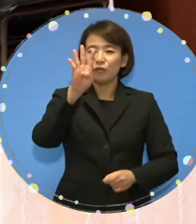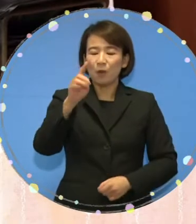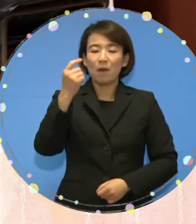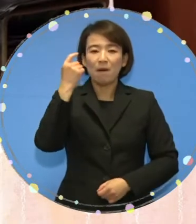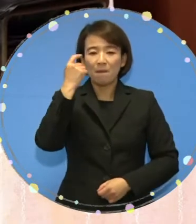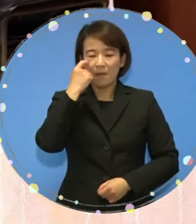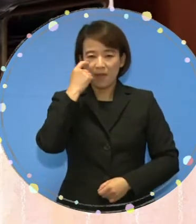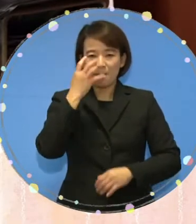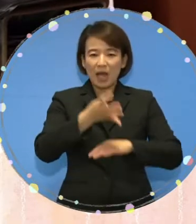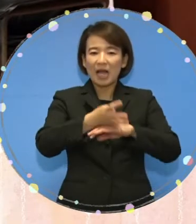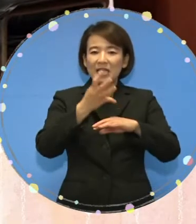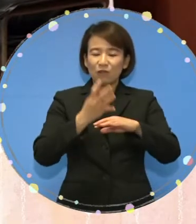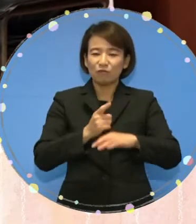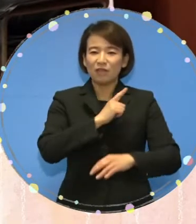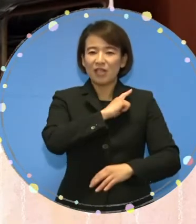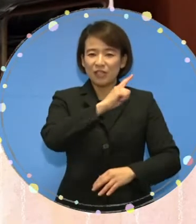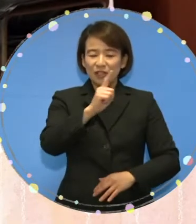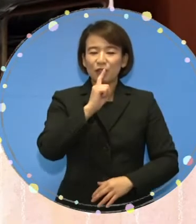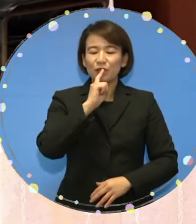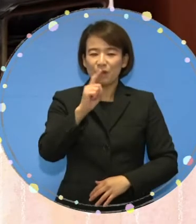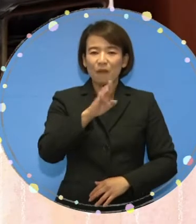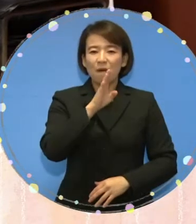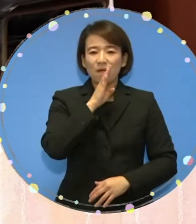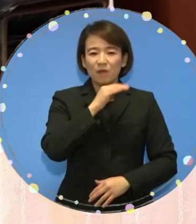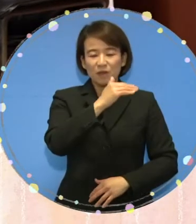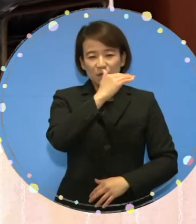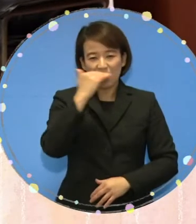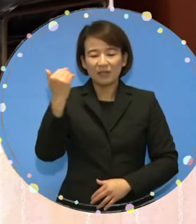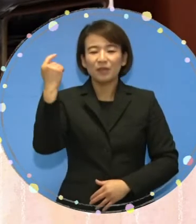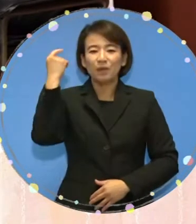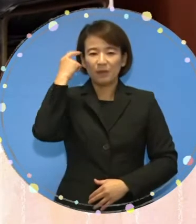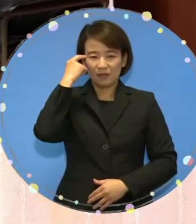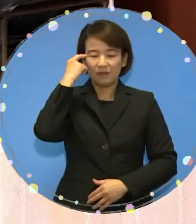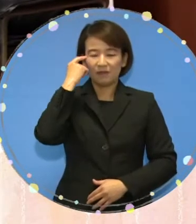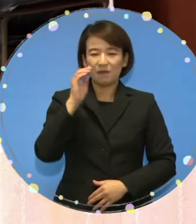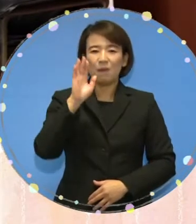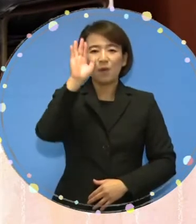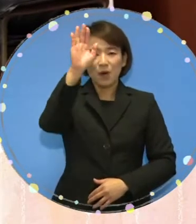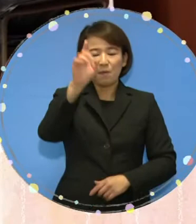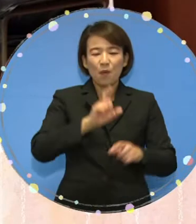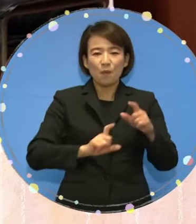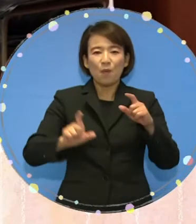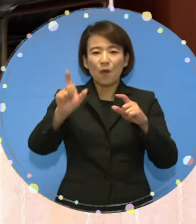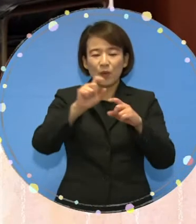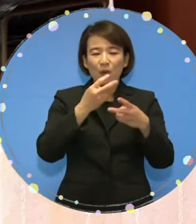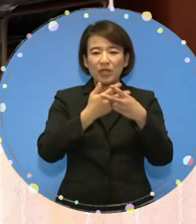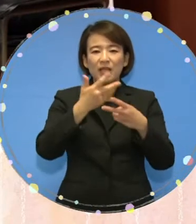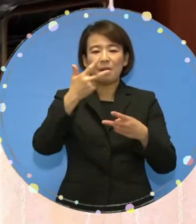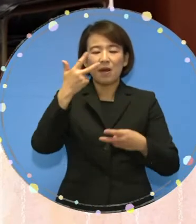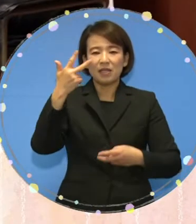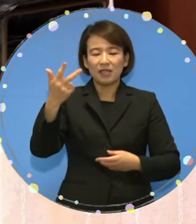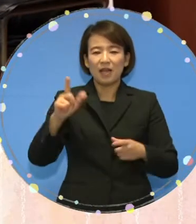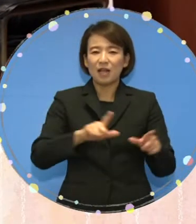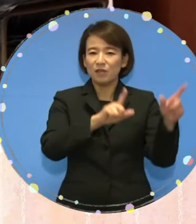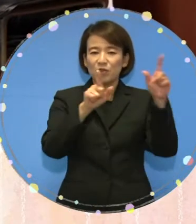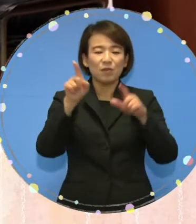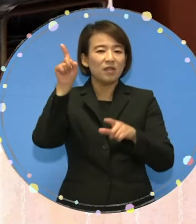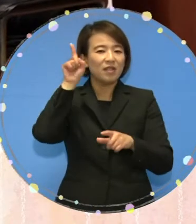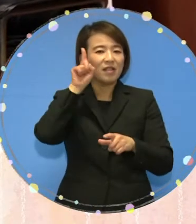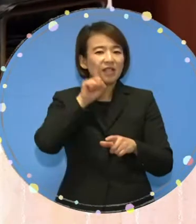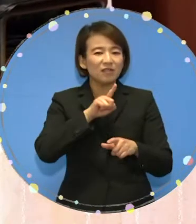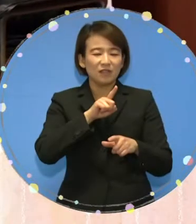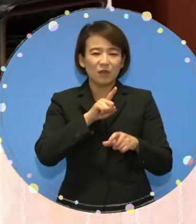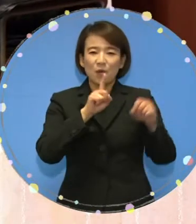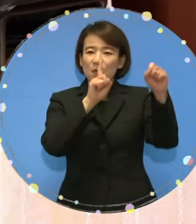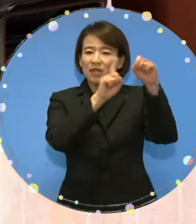位そして四国で1位とは本当に素晴らしいですよねこれからもどんどん新居浜市が住みやすくなるような施策